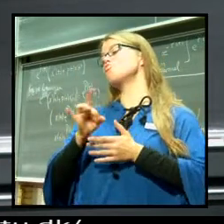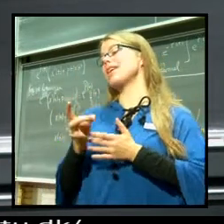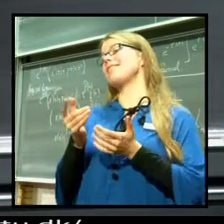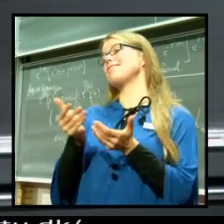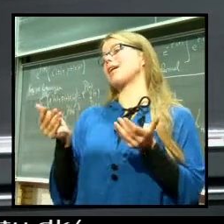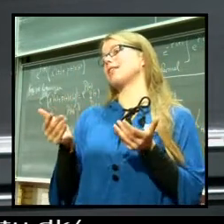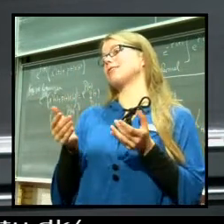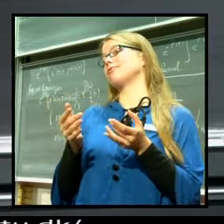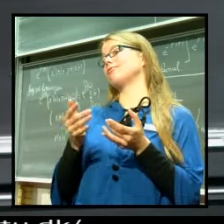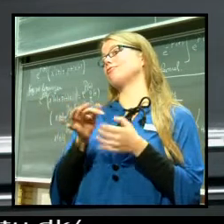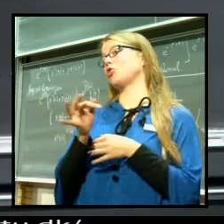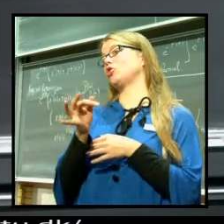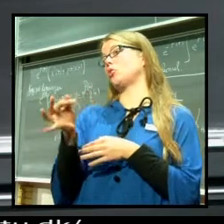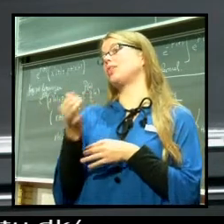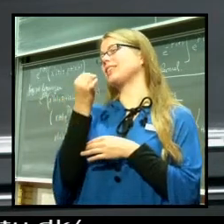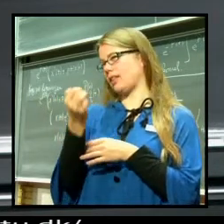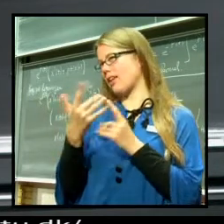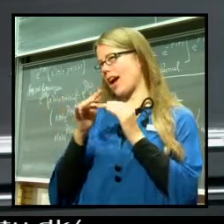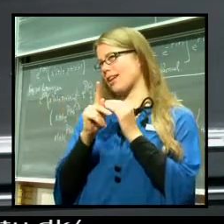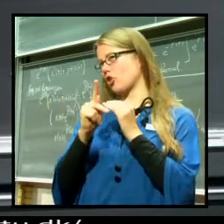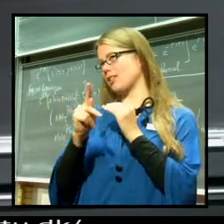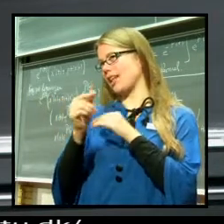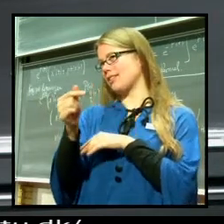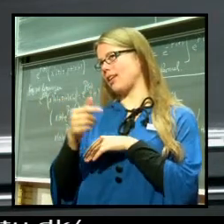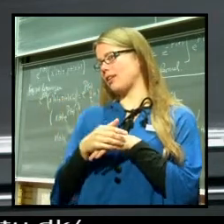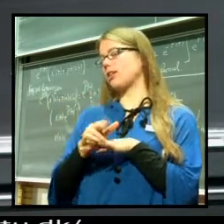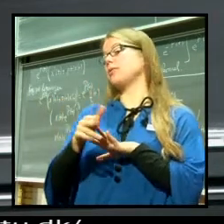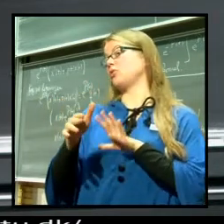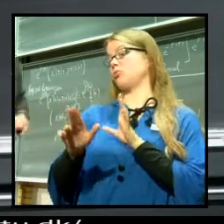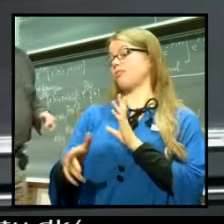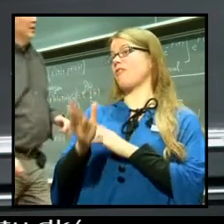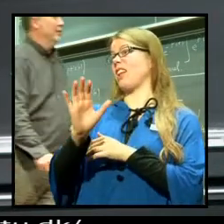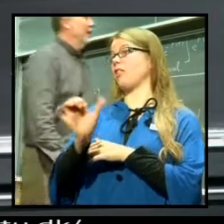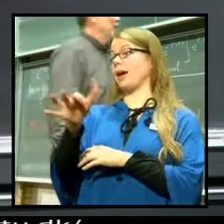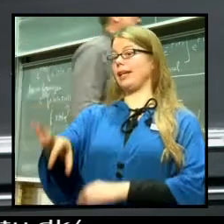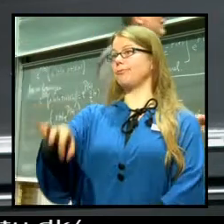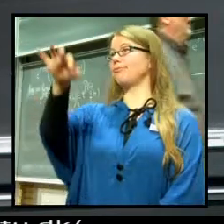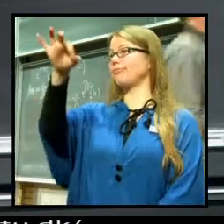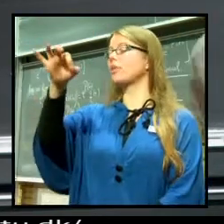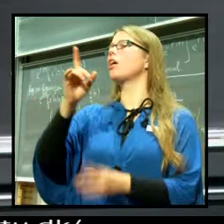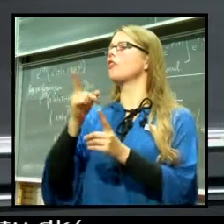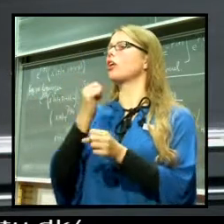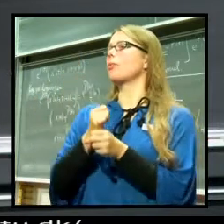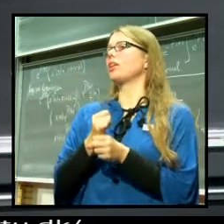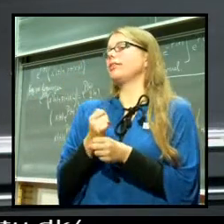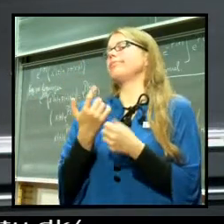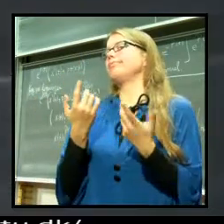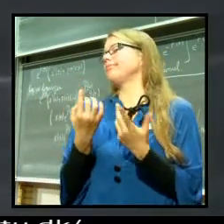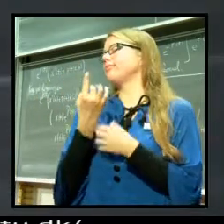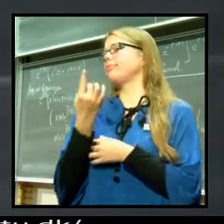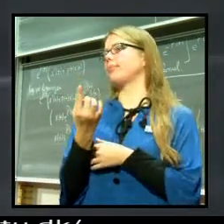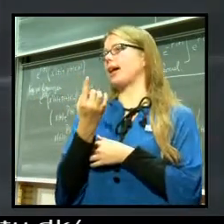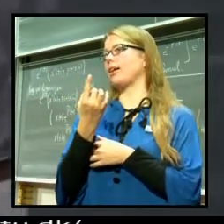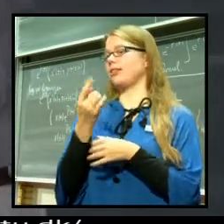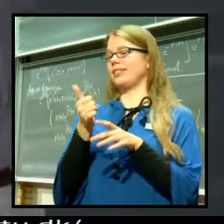på grund af konstanten t. Så nu piller vi bare en ud. Og hvordan gør man det? Jamen, det gør man bare ved at sætte